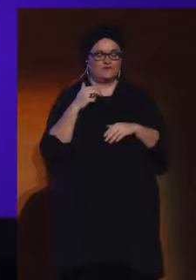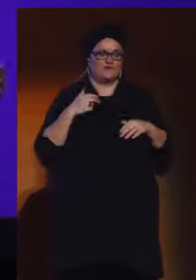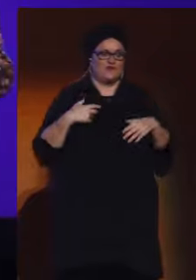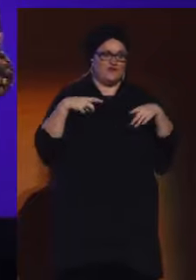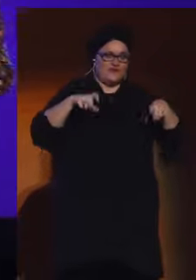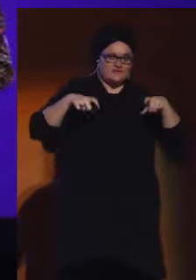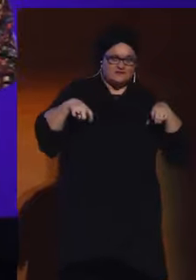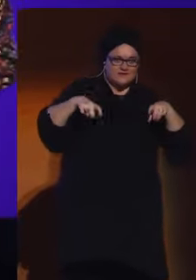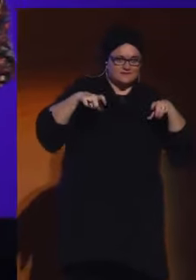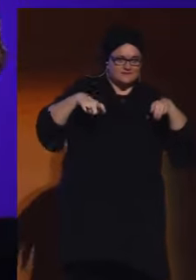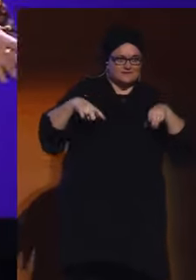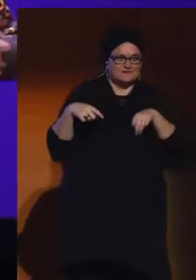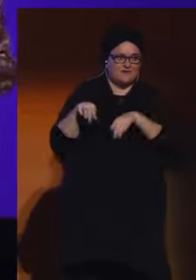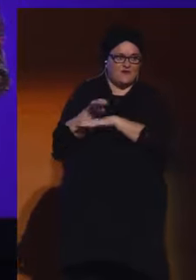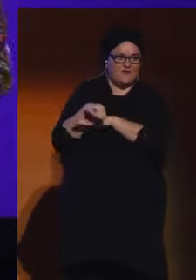errekreoa.